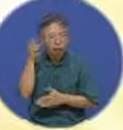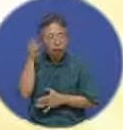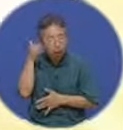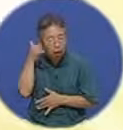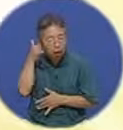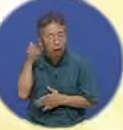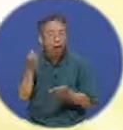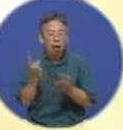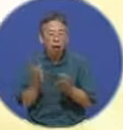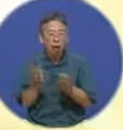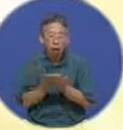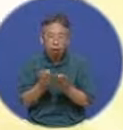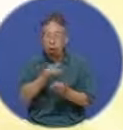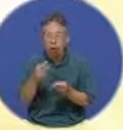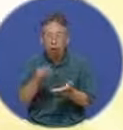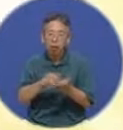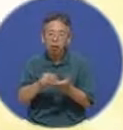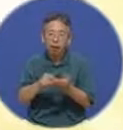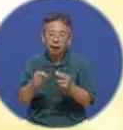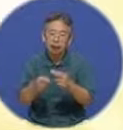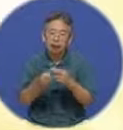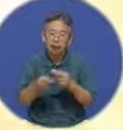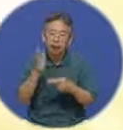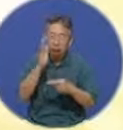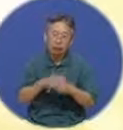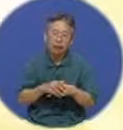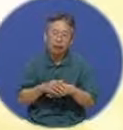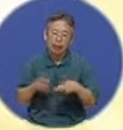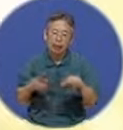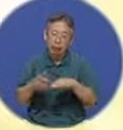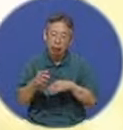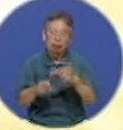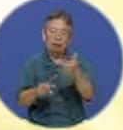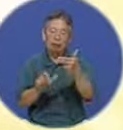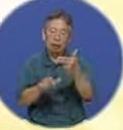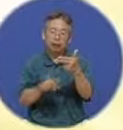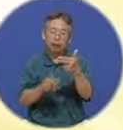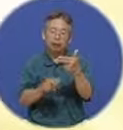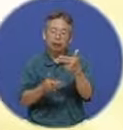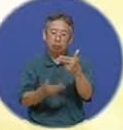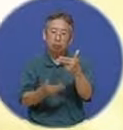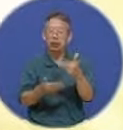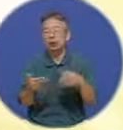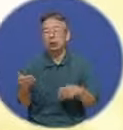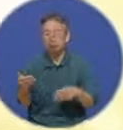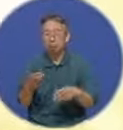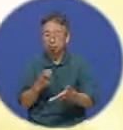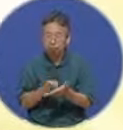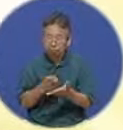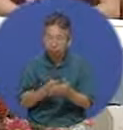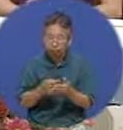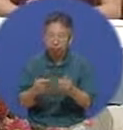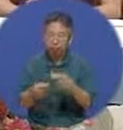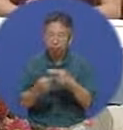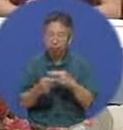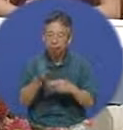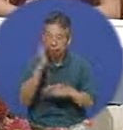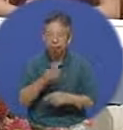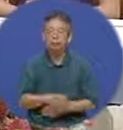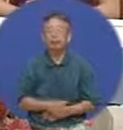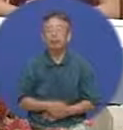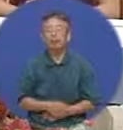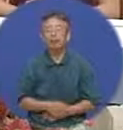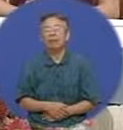齢などの必要事項をご記入ください。締め切りはどちらの場合も7月29日水曜日必着です。 は